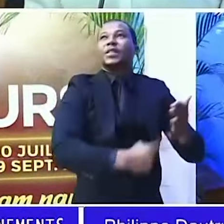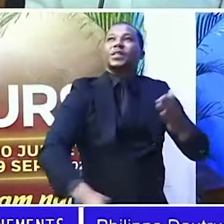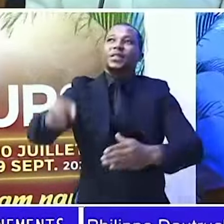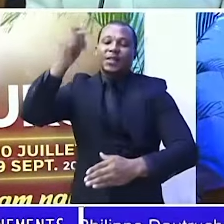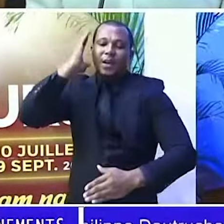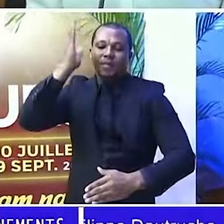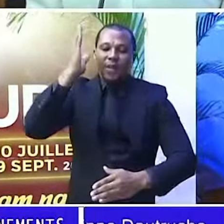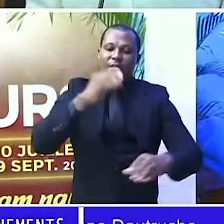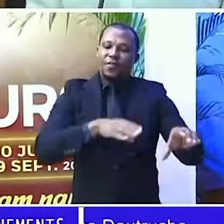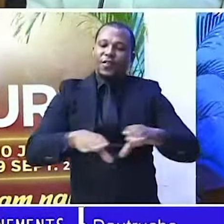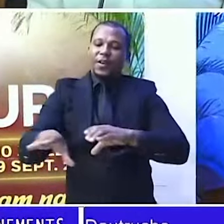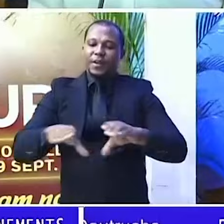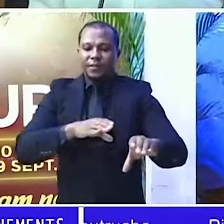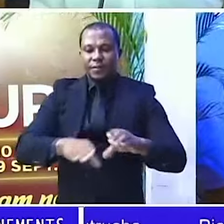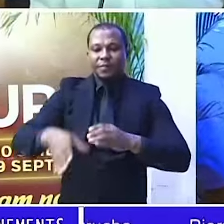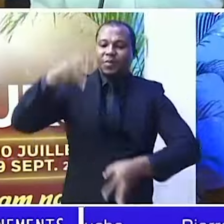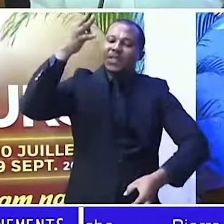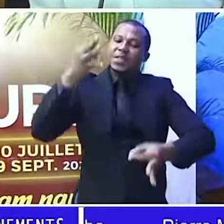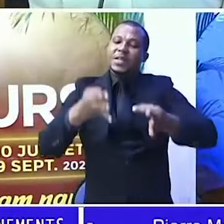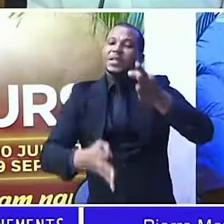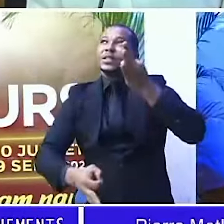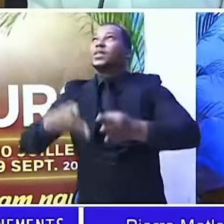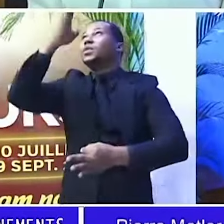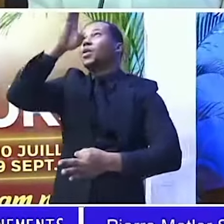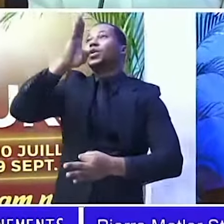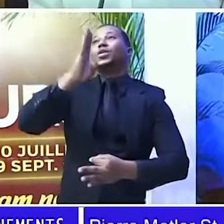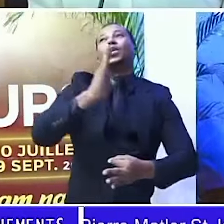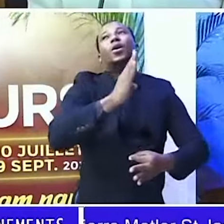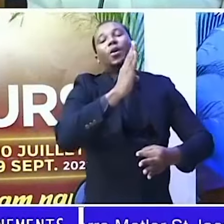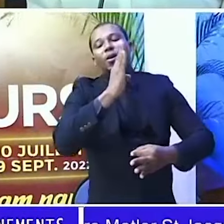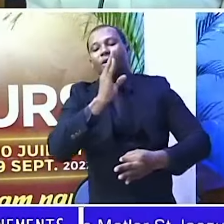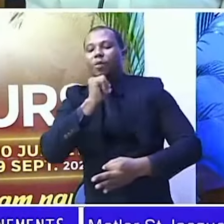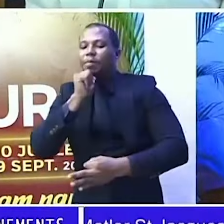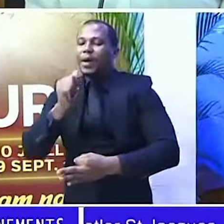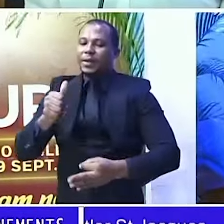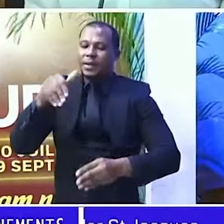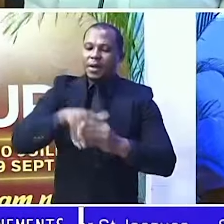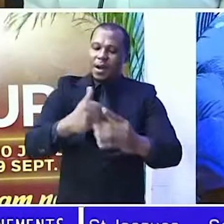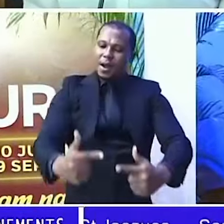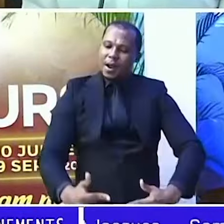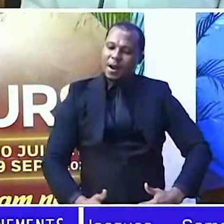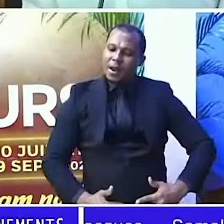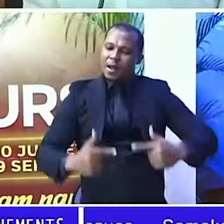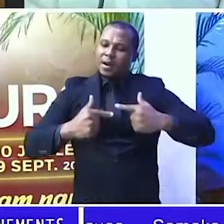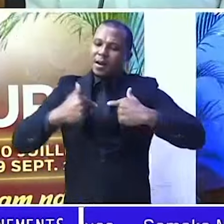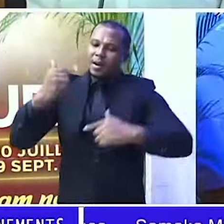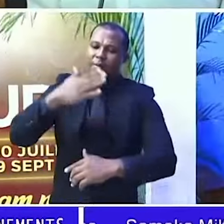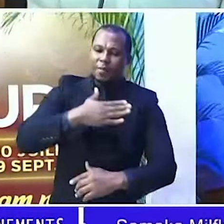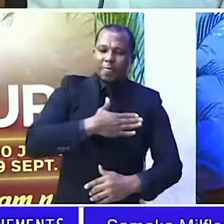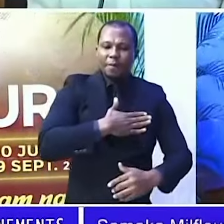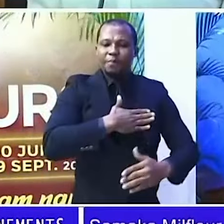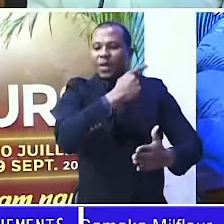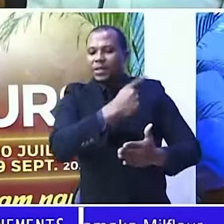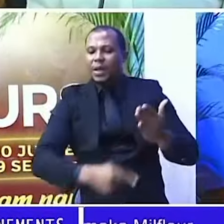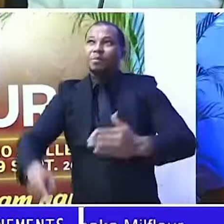Qui ça t'a fait? Si bon Dieu, si bon Dieu, pas t'en paix avec. Qui ça t'a fait?